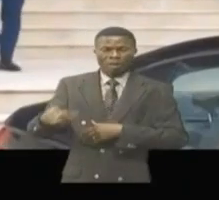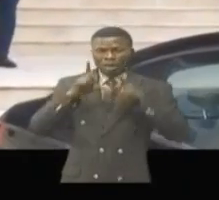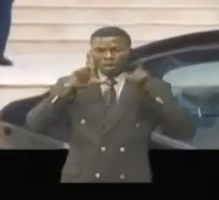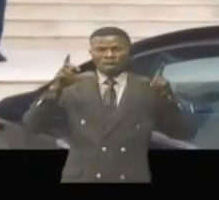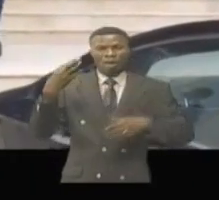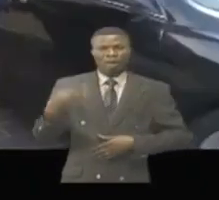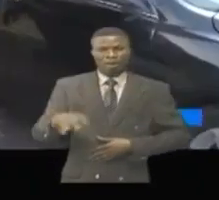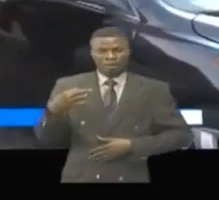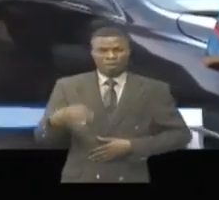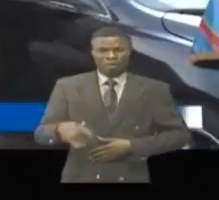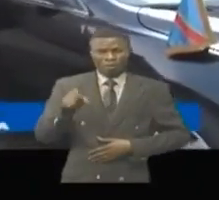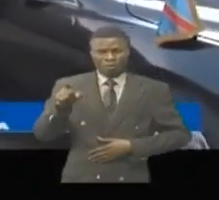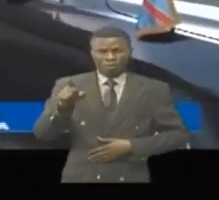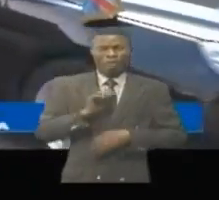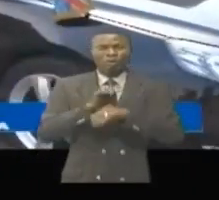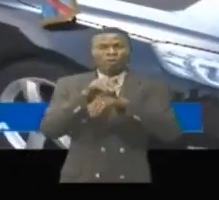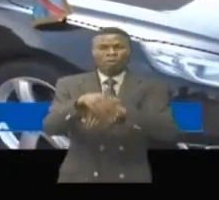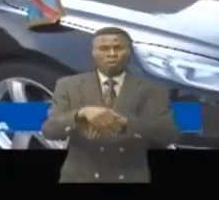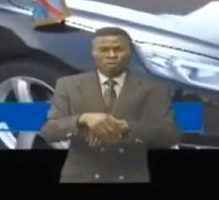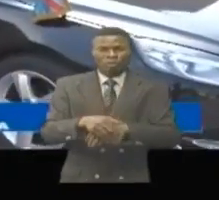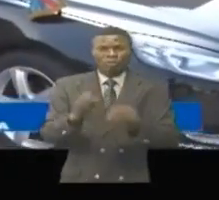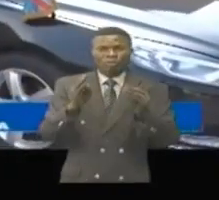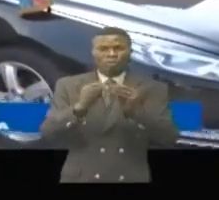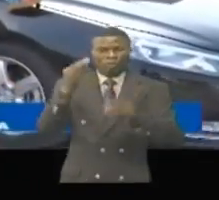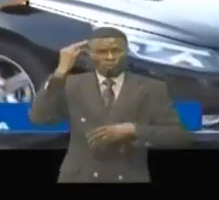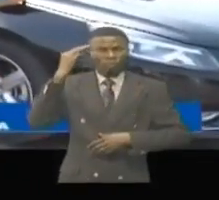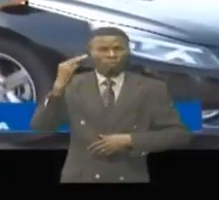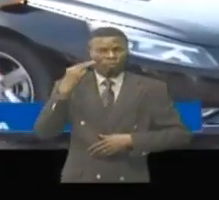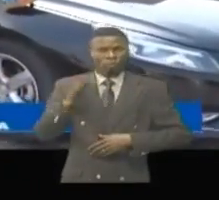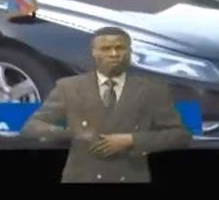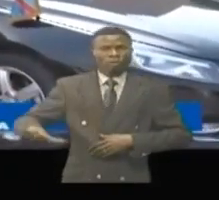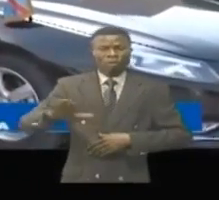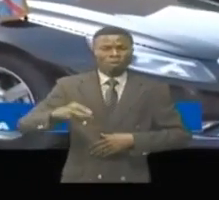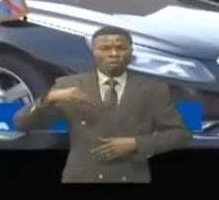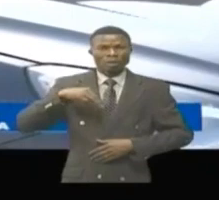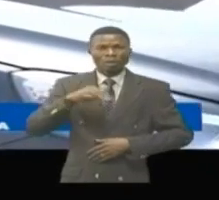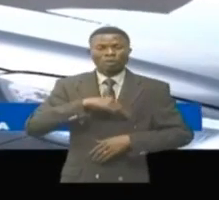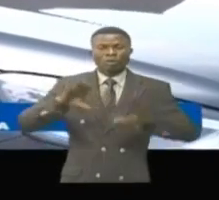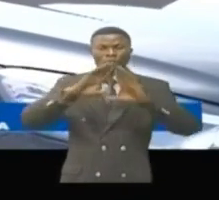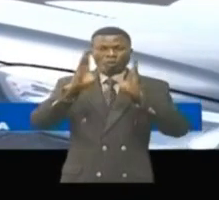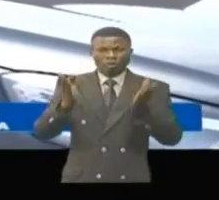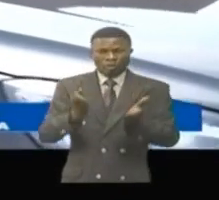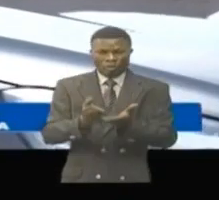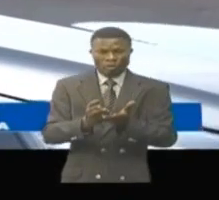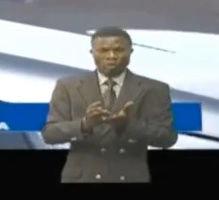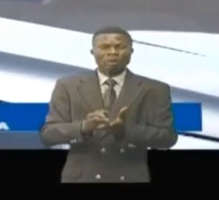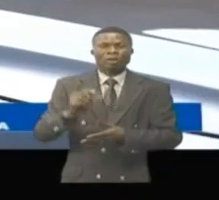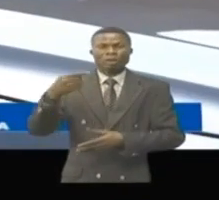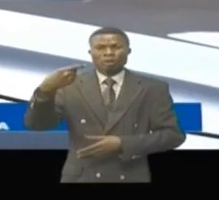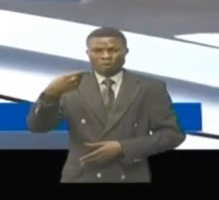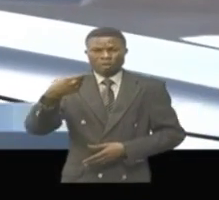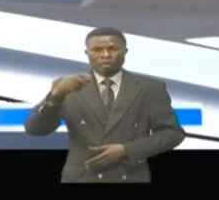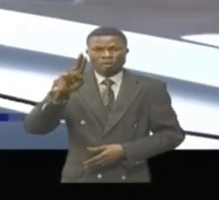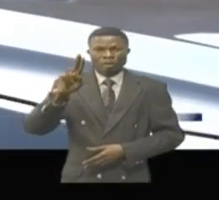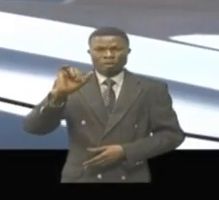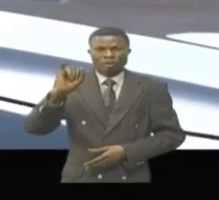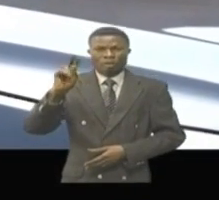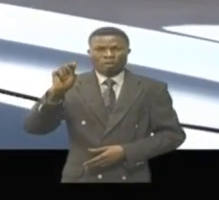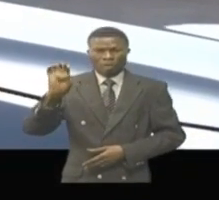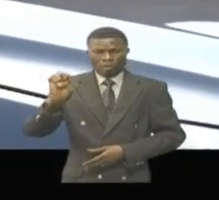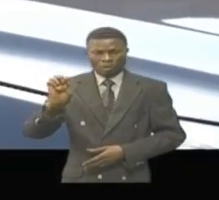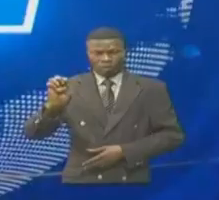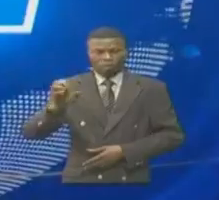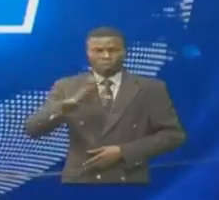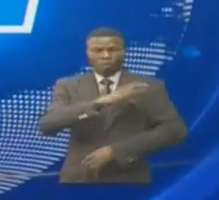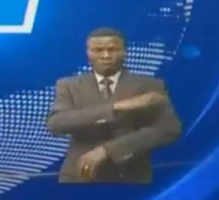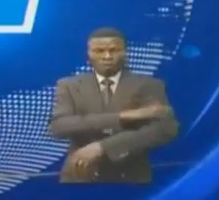francophonie venait de prendre part au conseil des ministres des pays membres de la commission du Golfe de Guinée à Abuja, capitale du